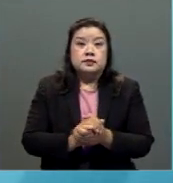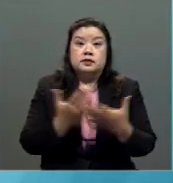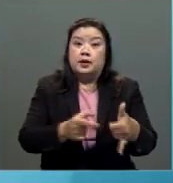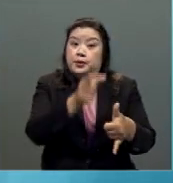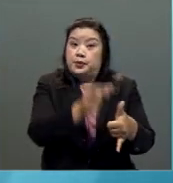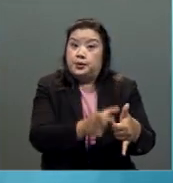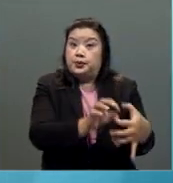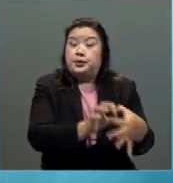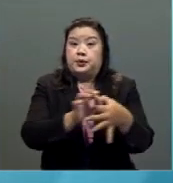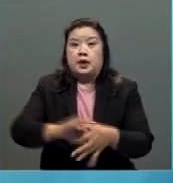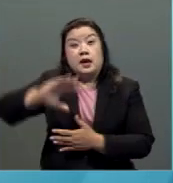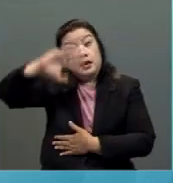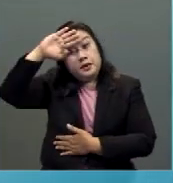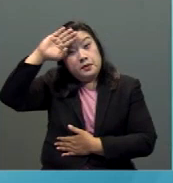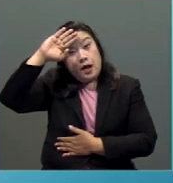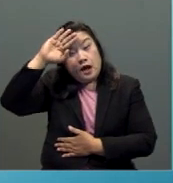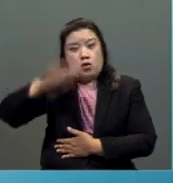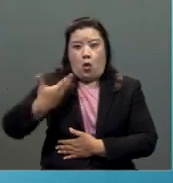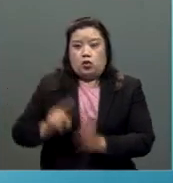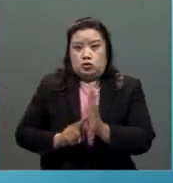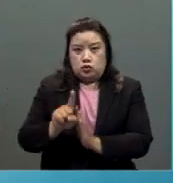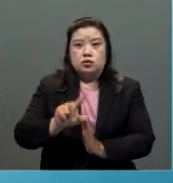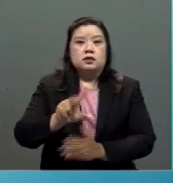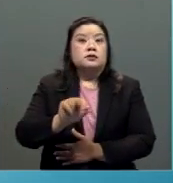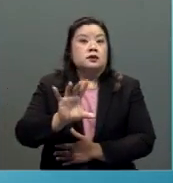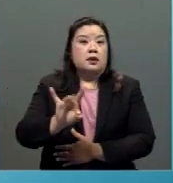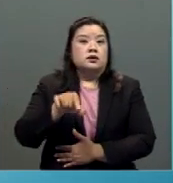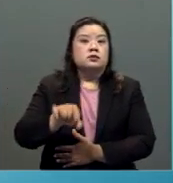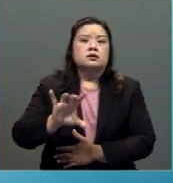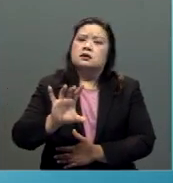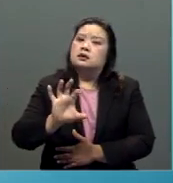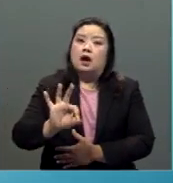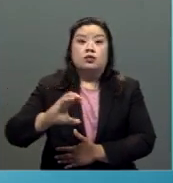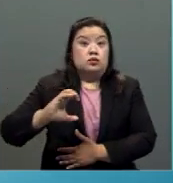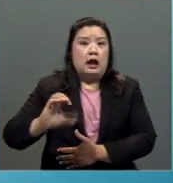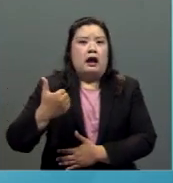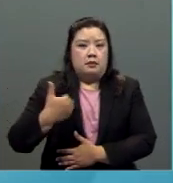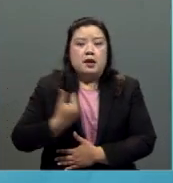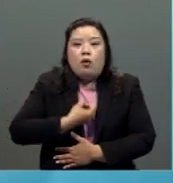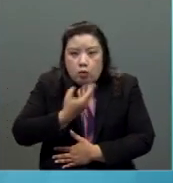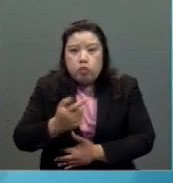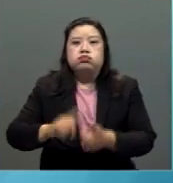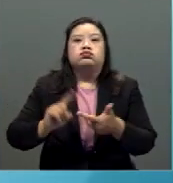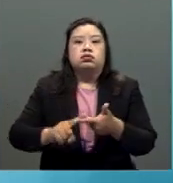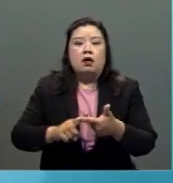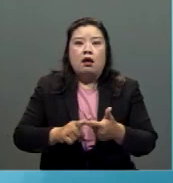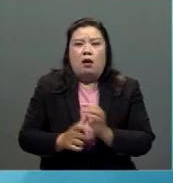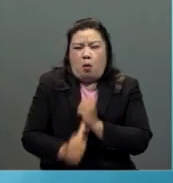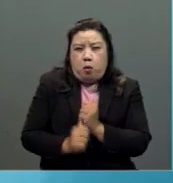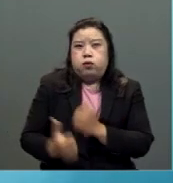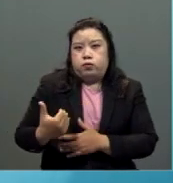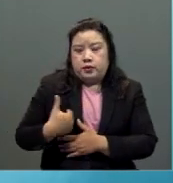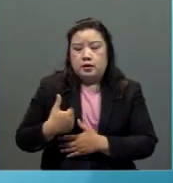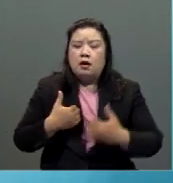การไข้ 38.9 องศานะครับมีถ่ายเหลวแล้วก็อาเจียนแรกรับก็หายใจหอบเหนื่อยแล้วก็